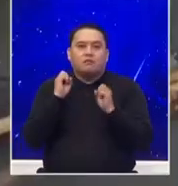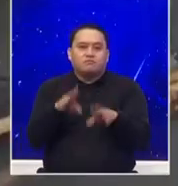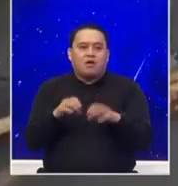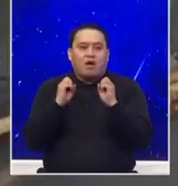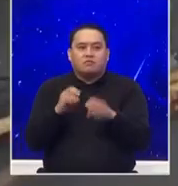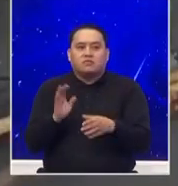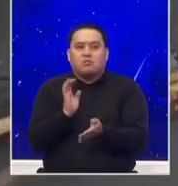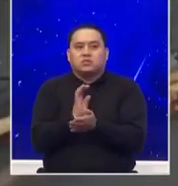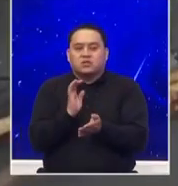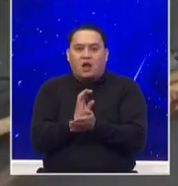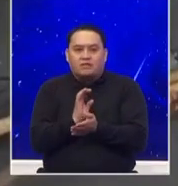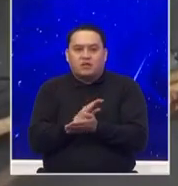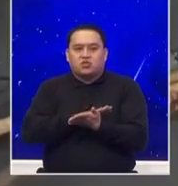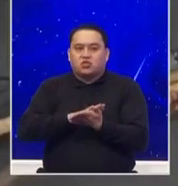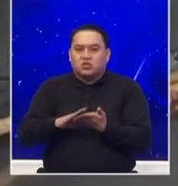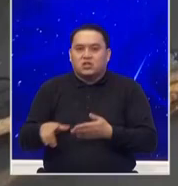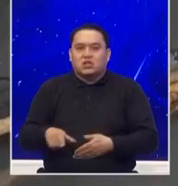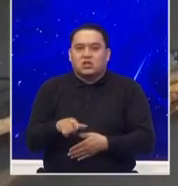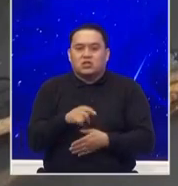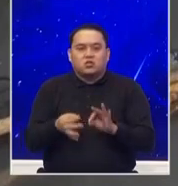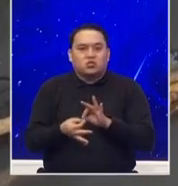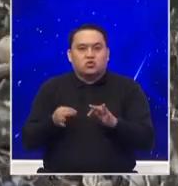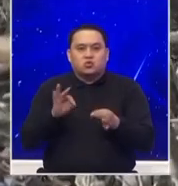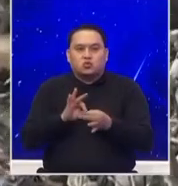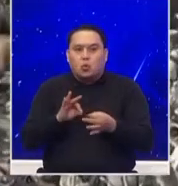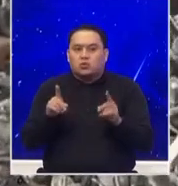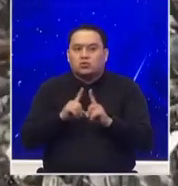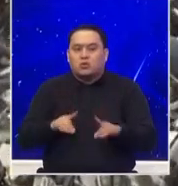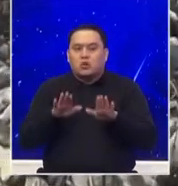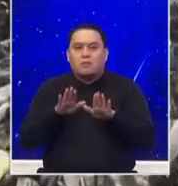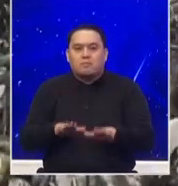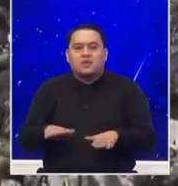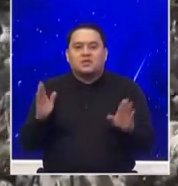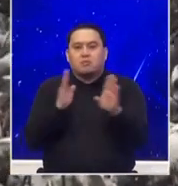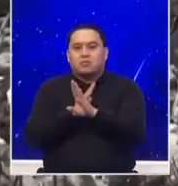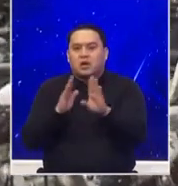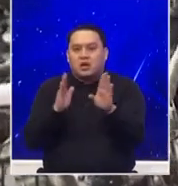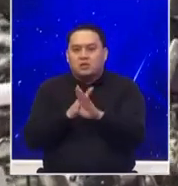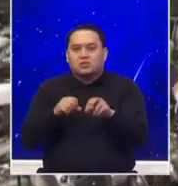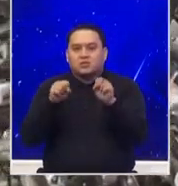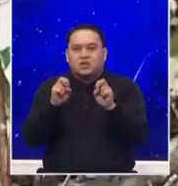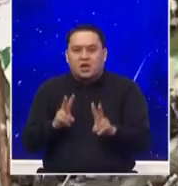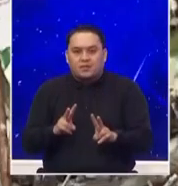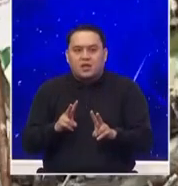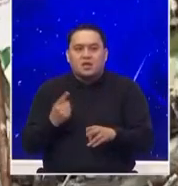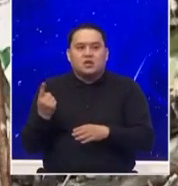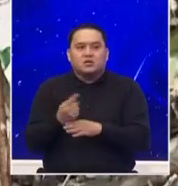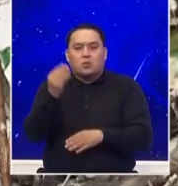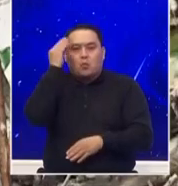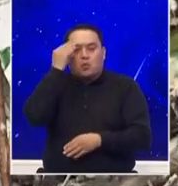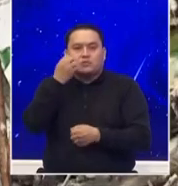весь бытовой мусор. Очистка реки крайне сложна из-за особенностей местного ландшафта, отмечают специалисты. Единственный